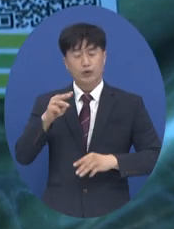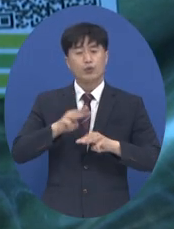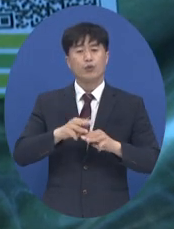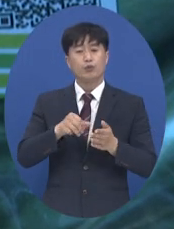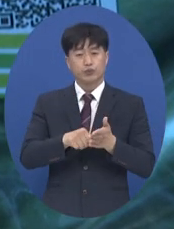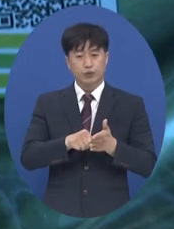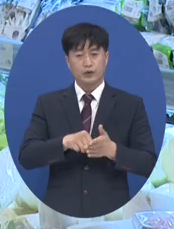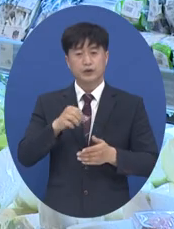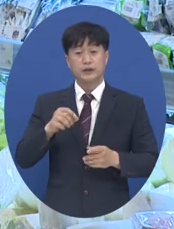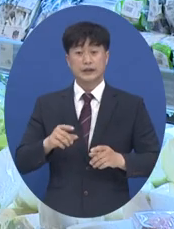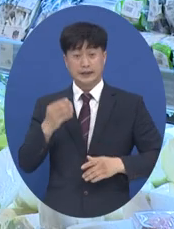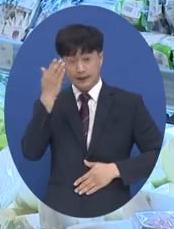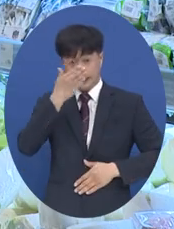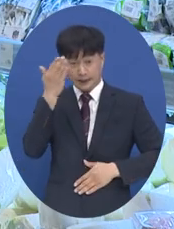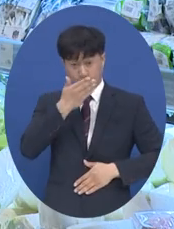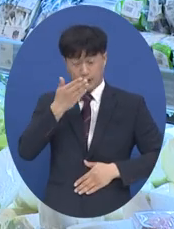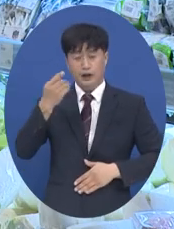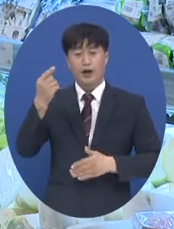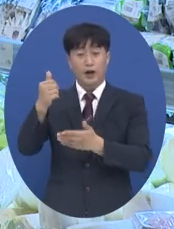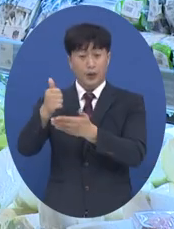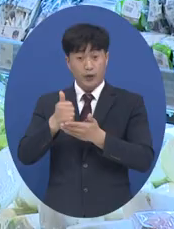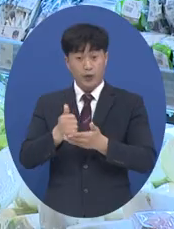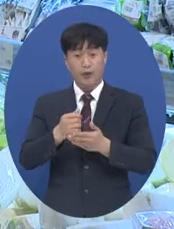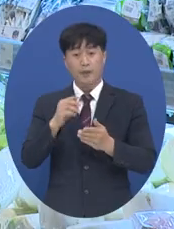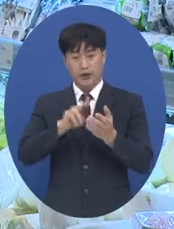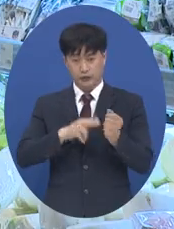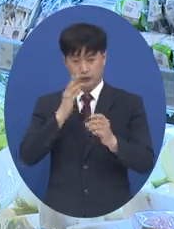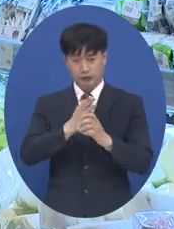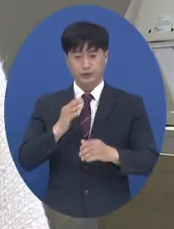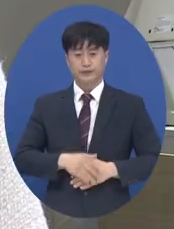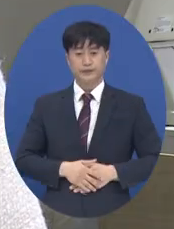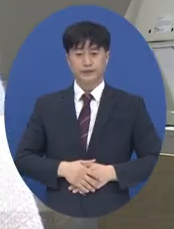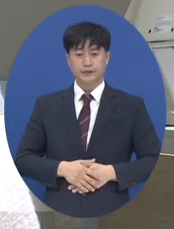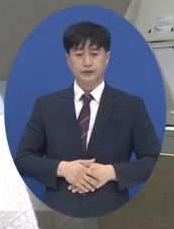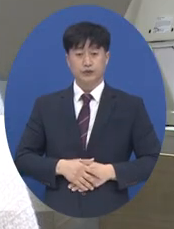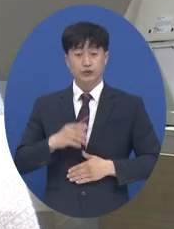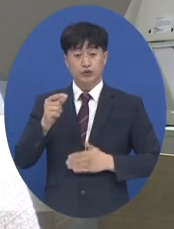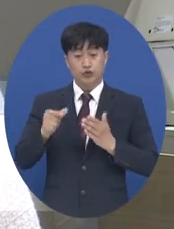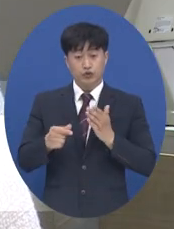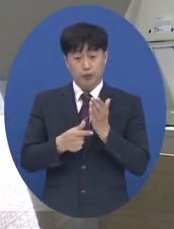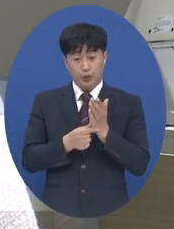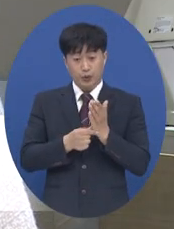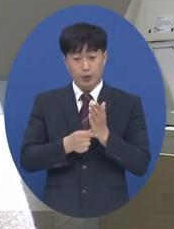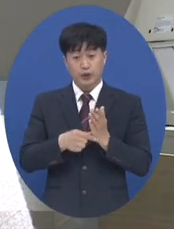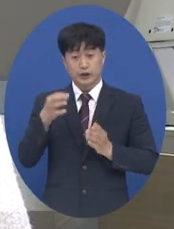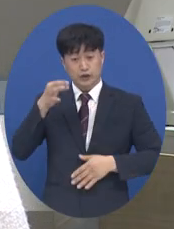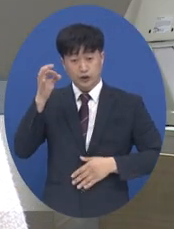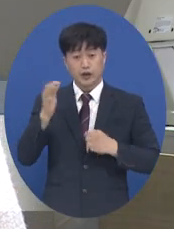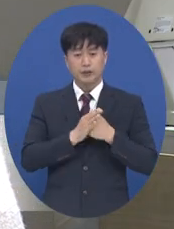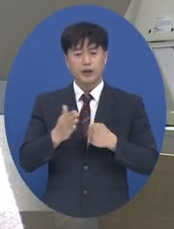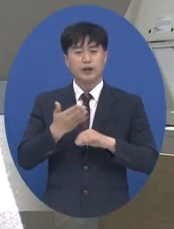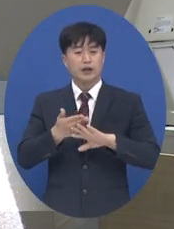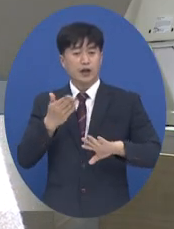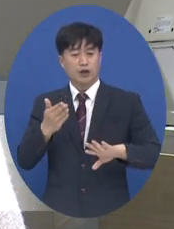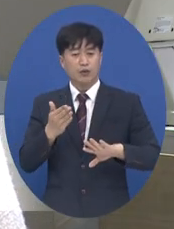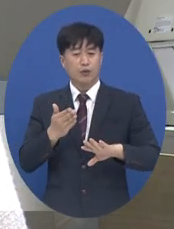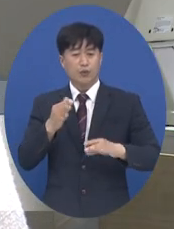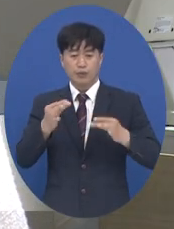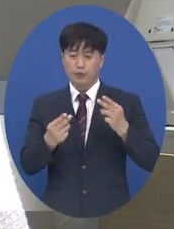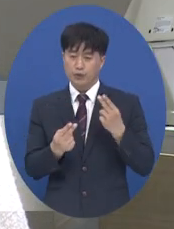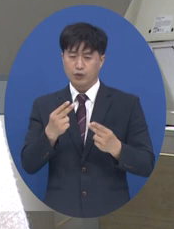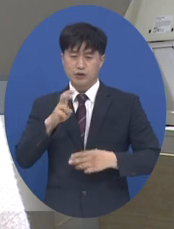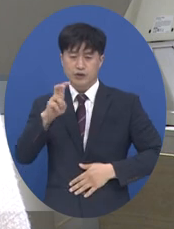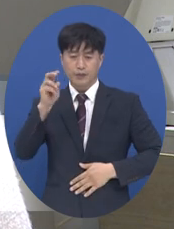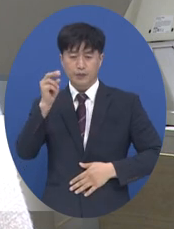농식품을 그날그날 신선하게 들여와 판매합니다. 특히 G마크 인증 품목이기 때문에 다른 채소류에